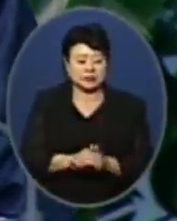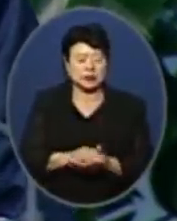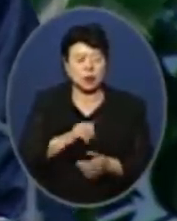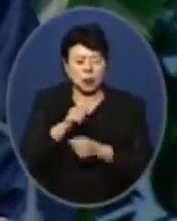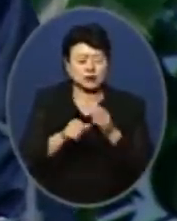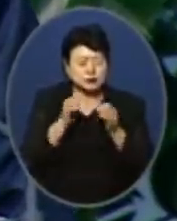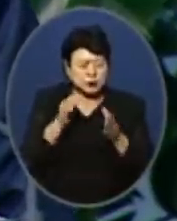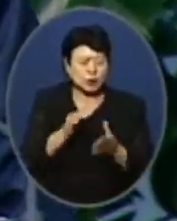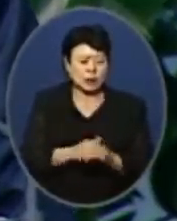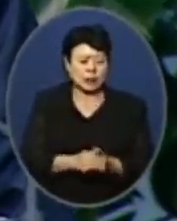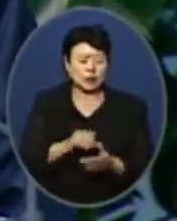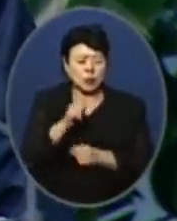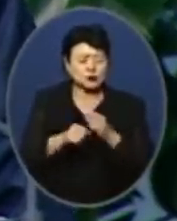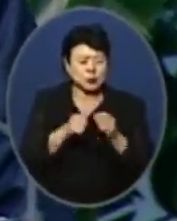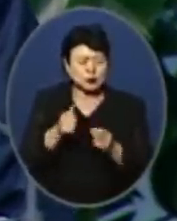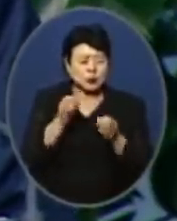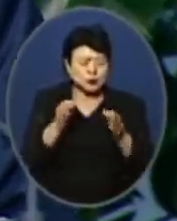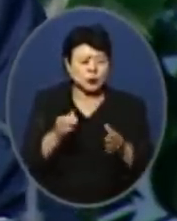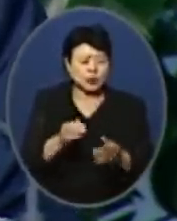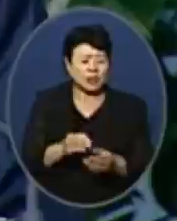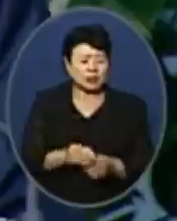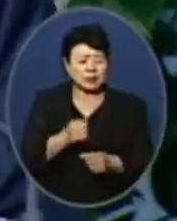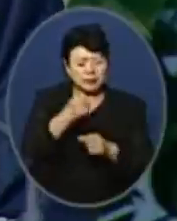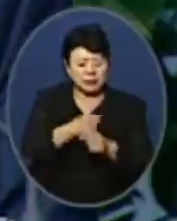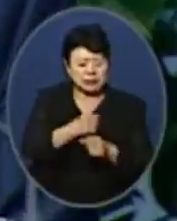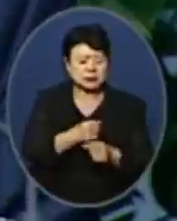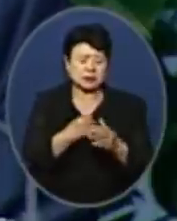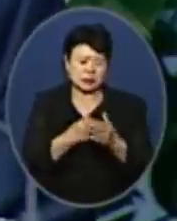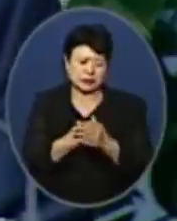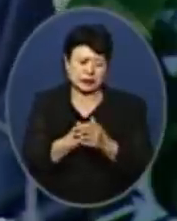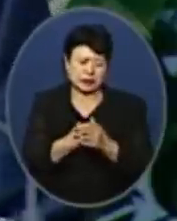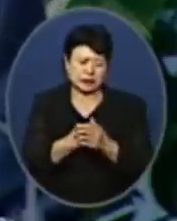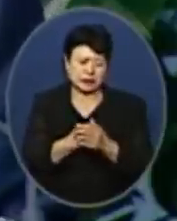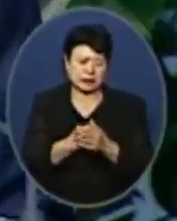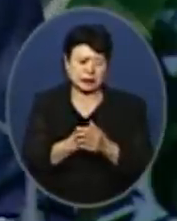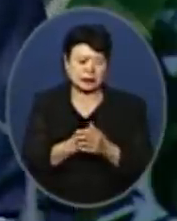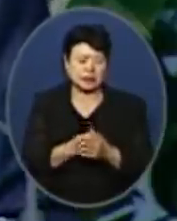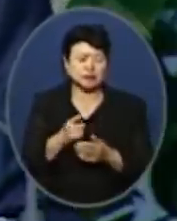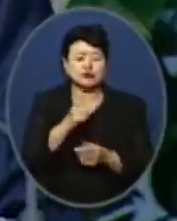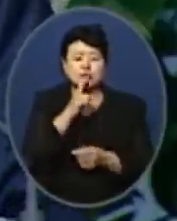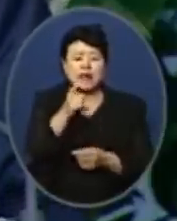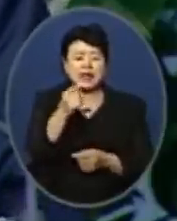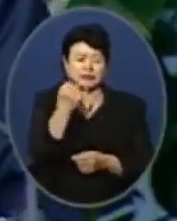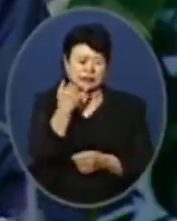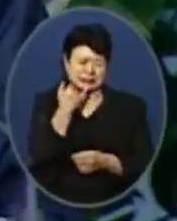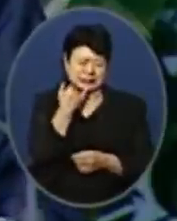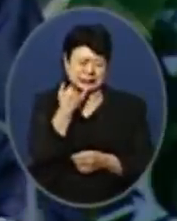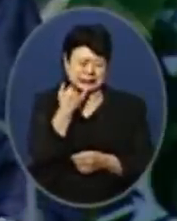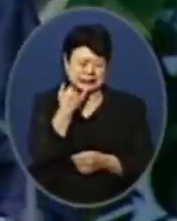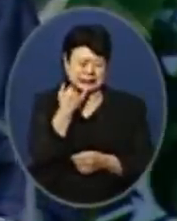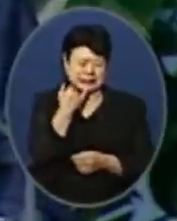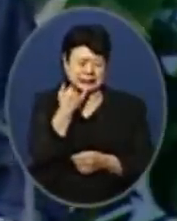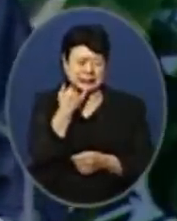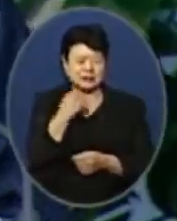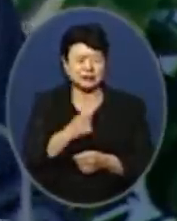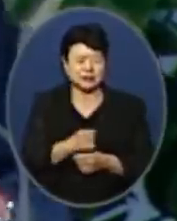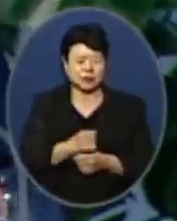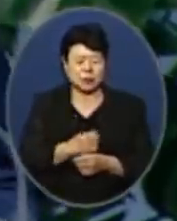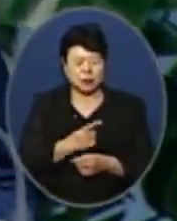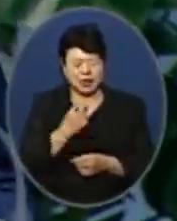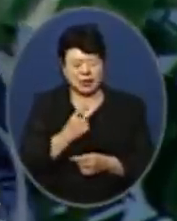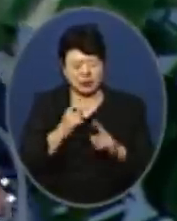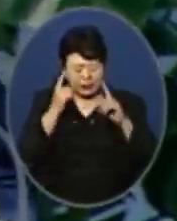50년 동안, 55년 동안 형성됐기 때문에 거기서 무슨 말을 하고 내가 무슨 반응을